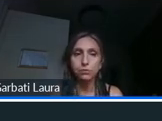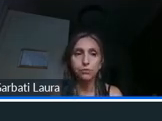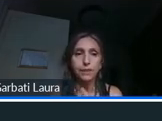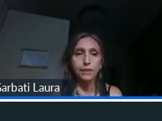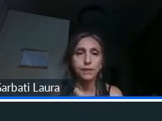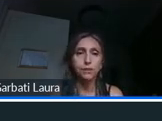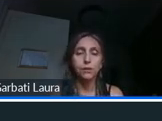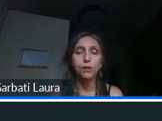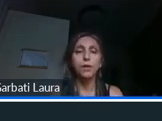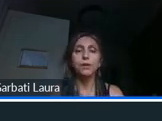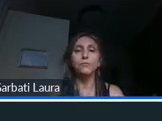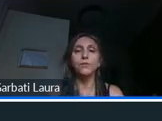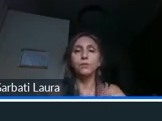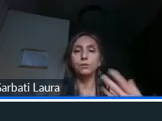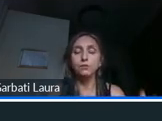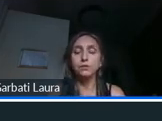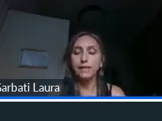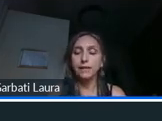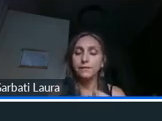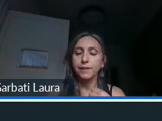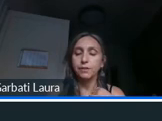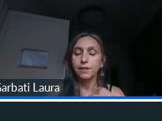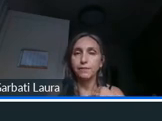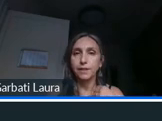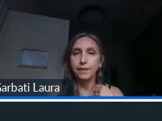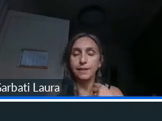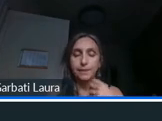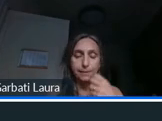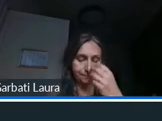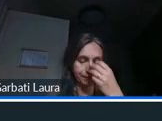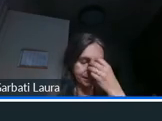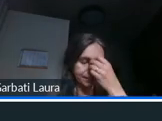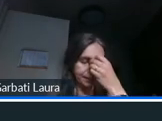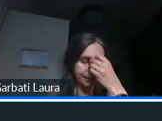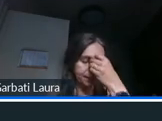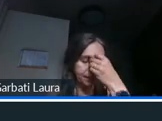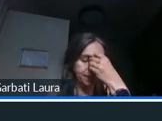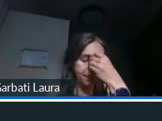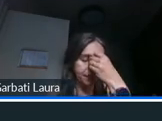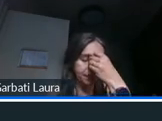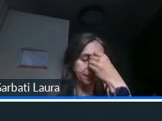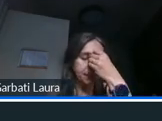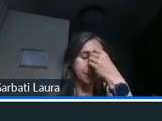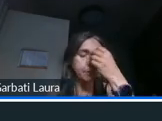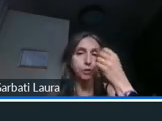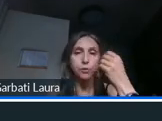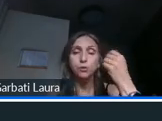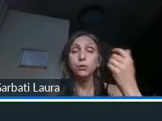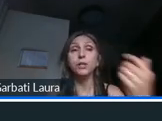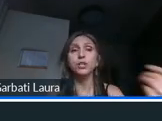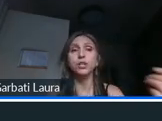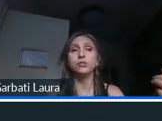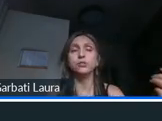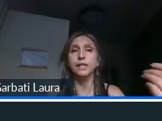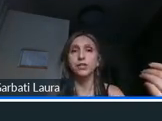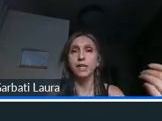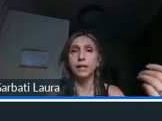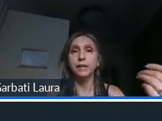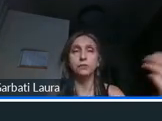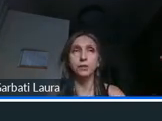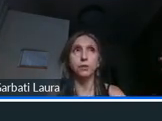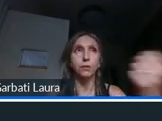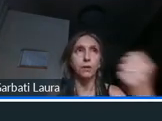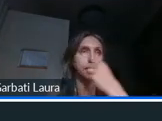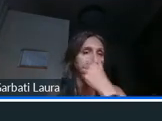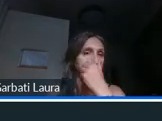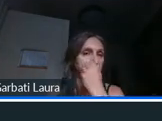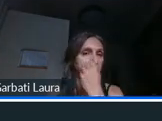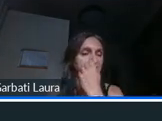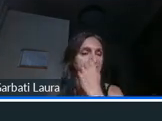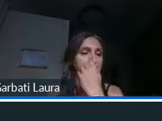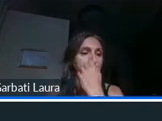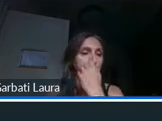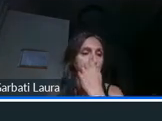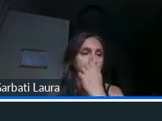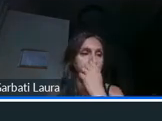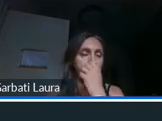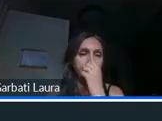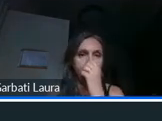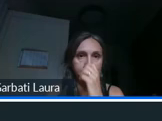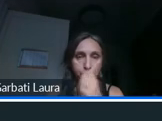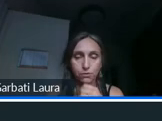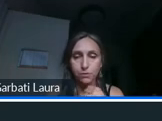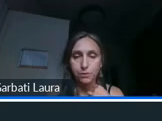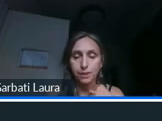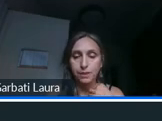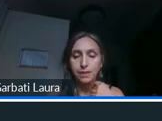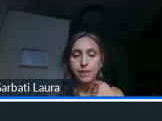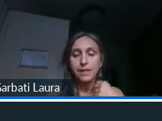fermatevi, ci sono domande, io vedo le slide che vedete, per cui non ho accesso alla chat, lo dico anche per gli organizzatori,